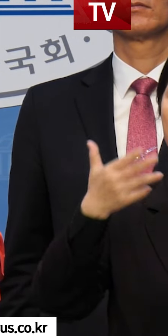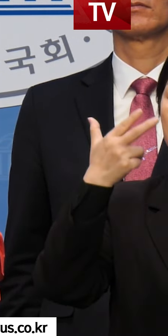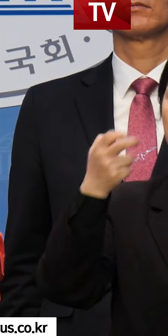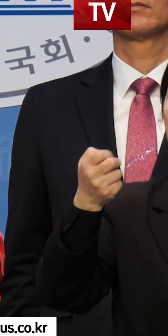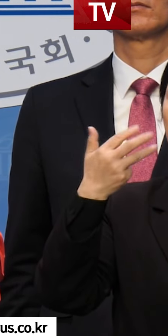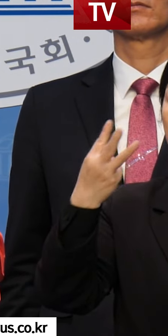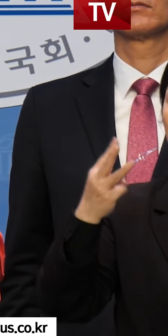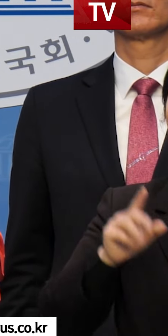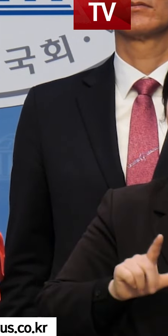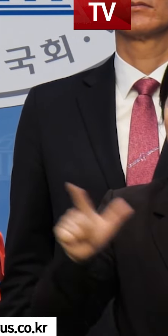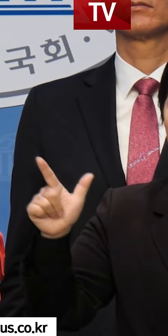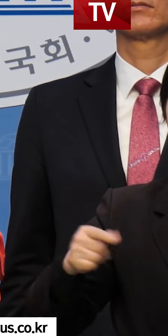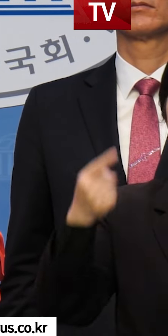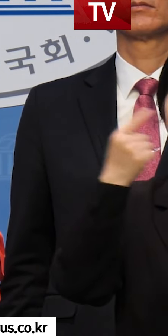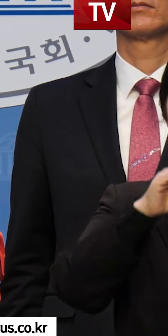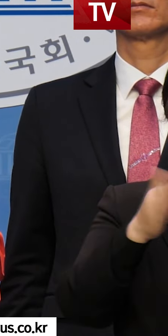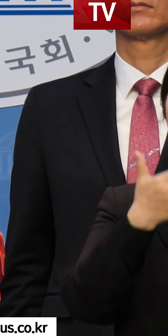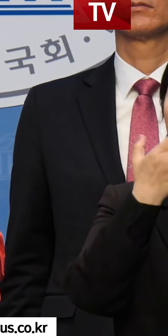1973년과